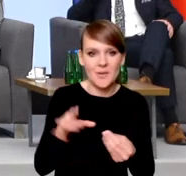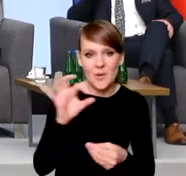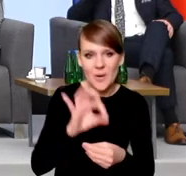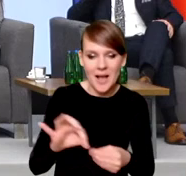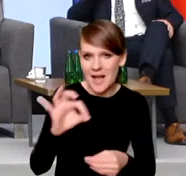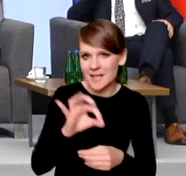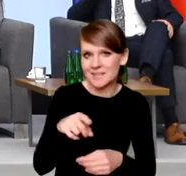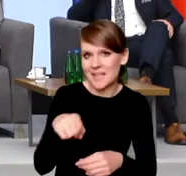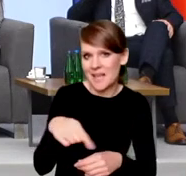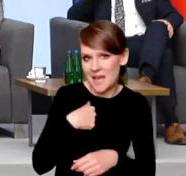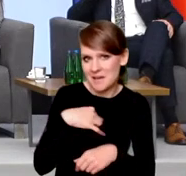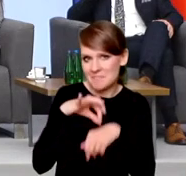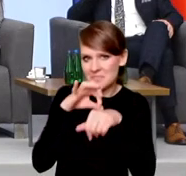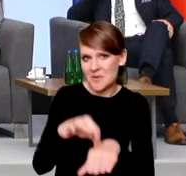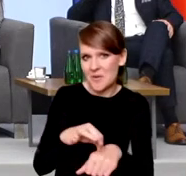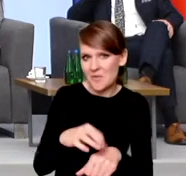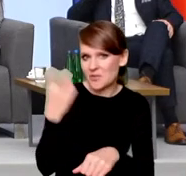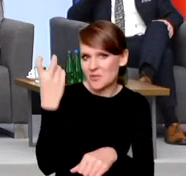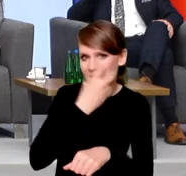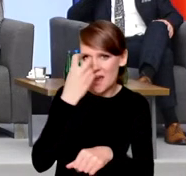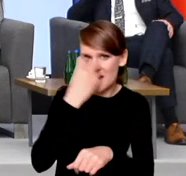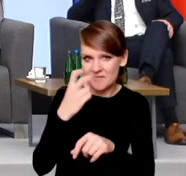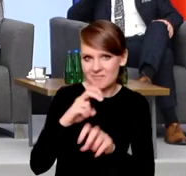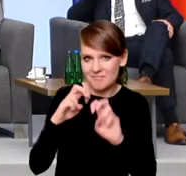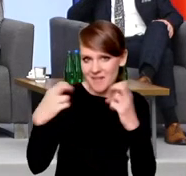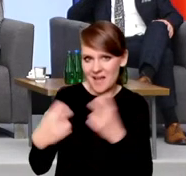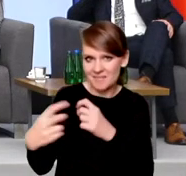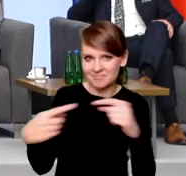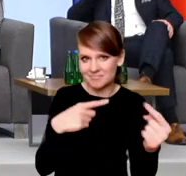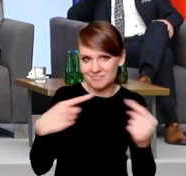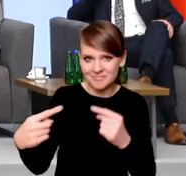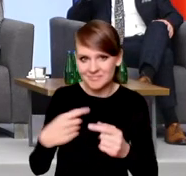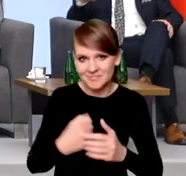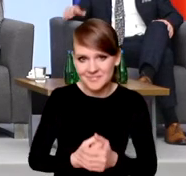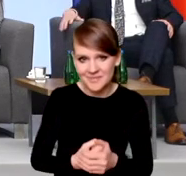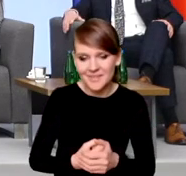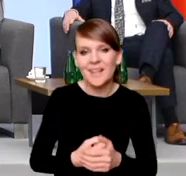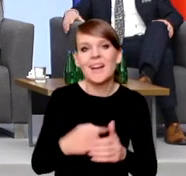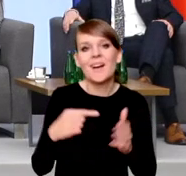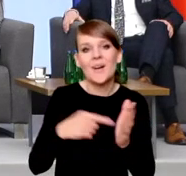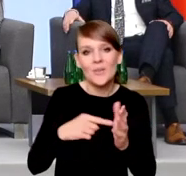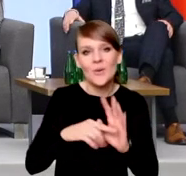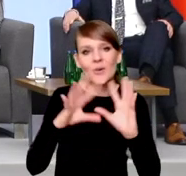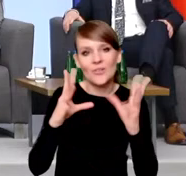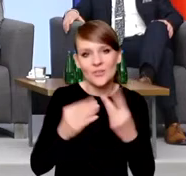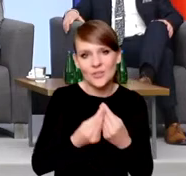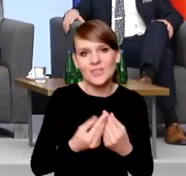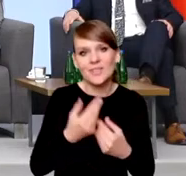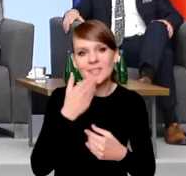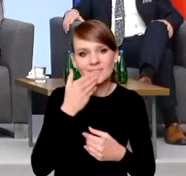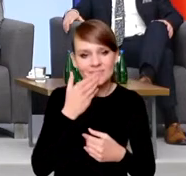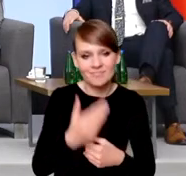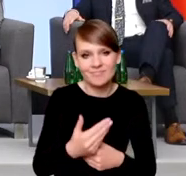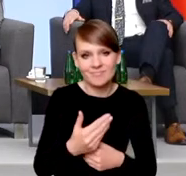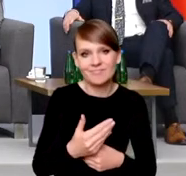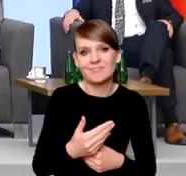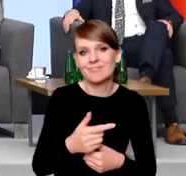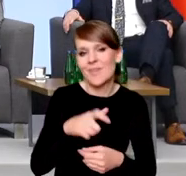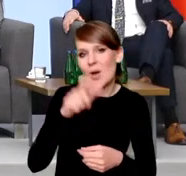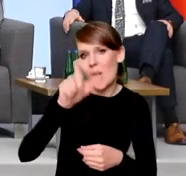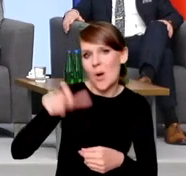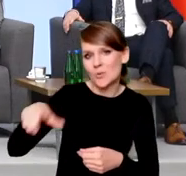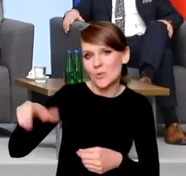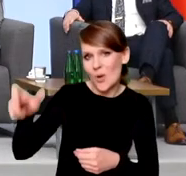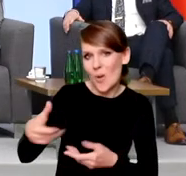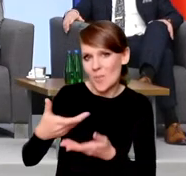ciekawego panelu, ale to przede wszystkim zasługa naszych znakomitych panelistów i za